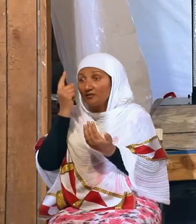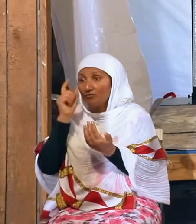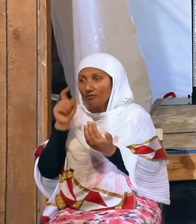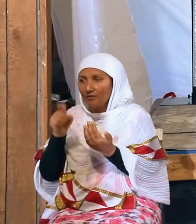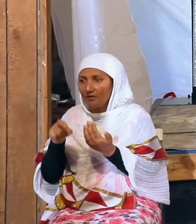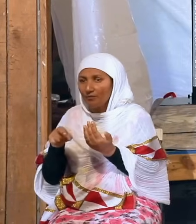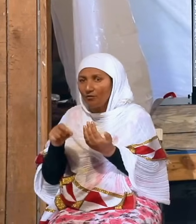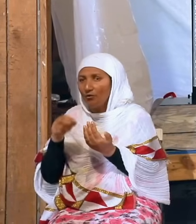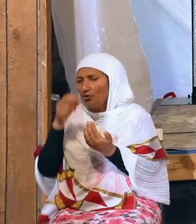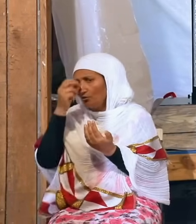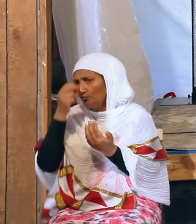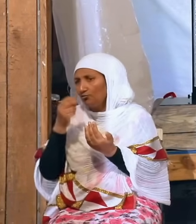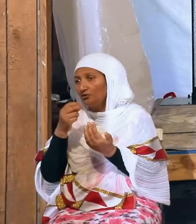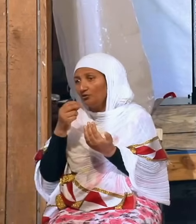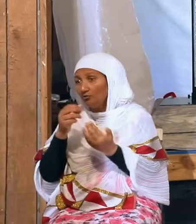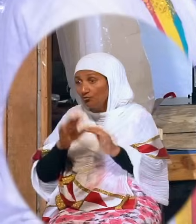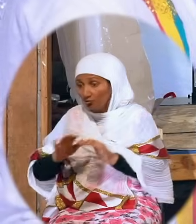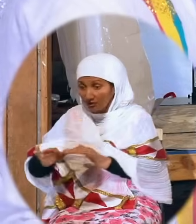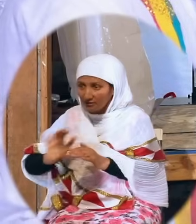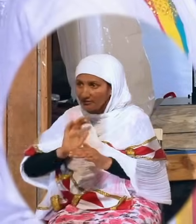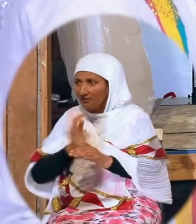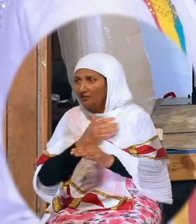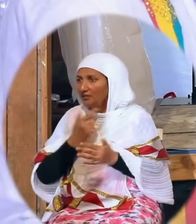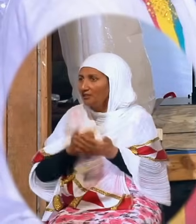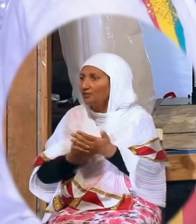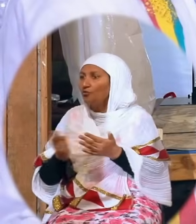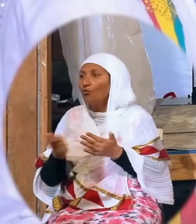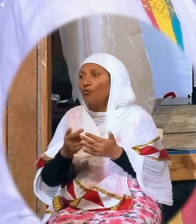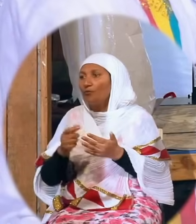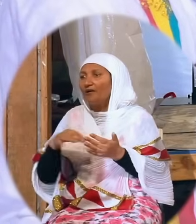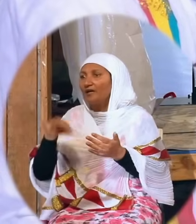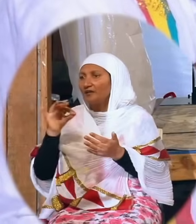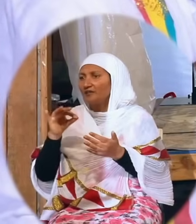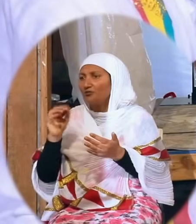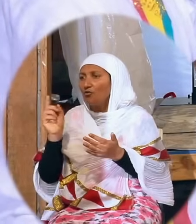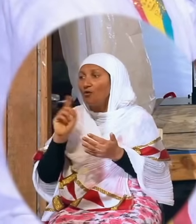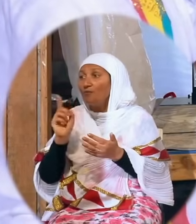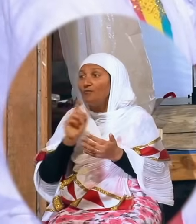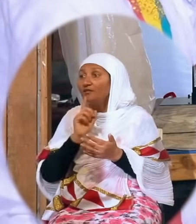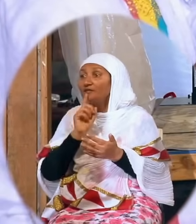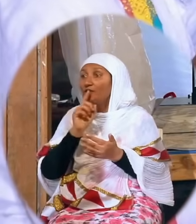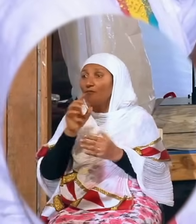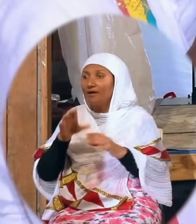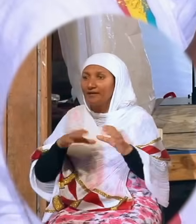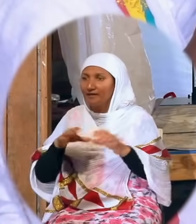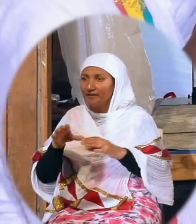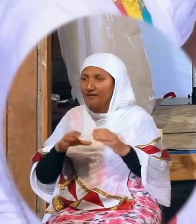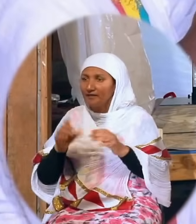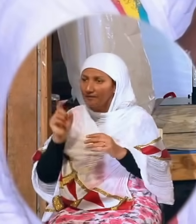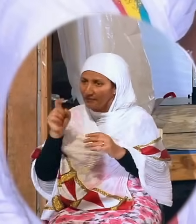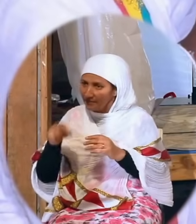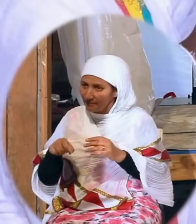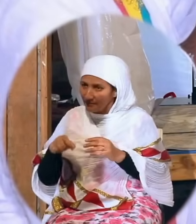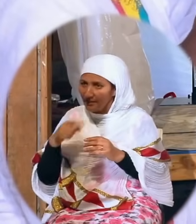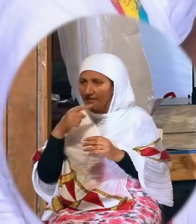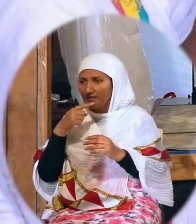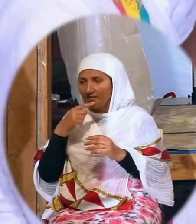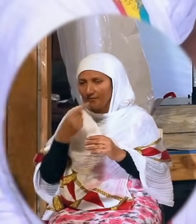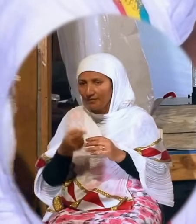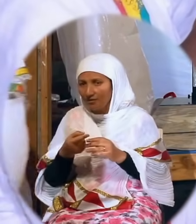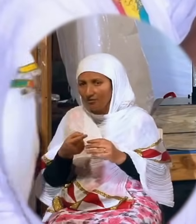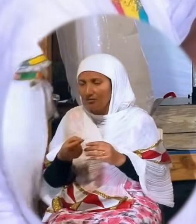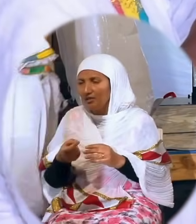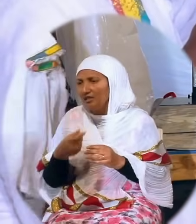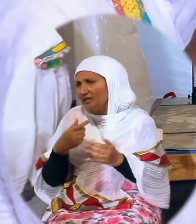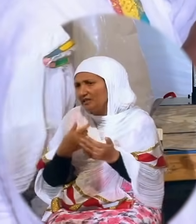ድንገት እንደዛ ሆኖ ብናገኛቸውስ ምንድነው ማድረግ ያለብን እና ይሄንን ጉዳይ በተመለከተ ለምንድነው